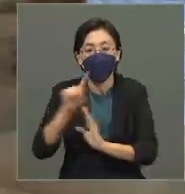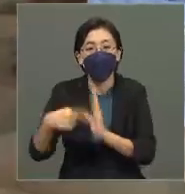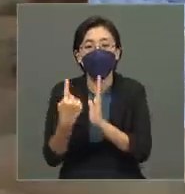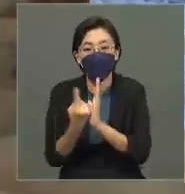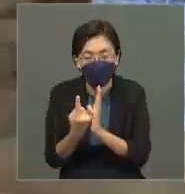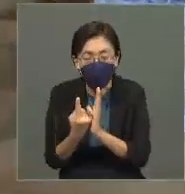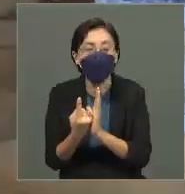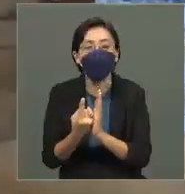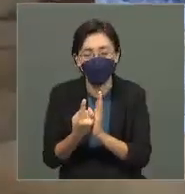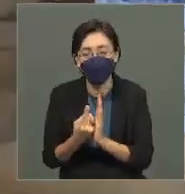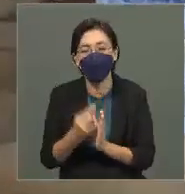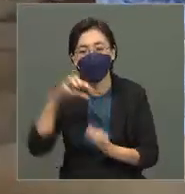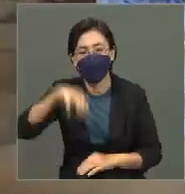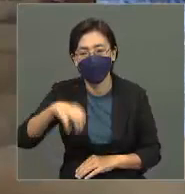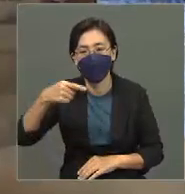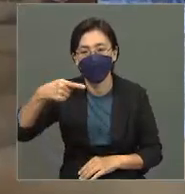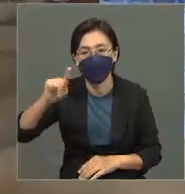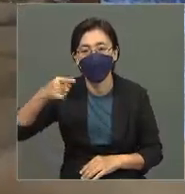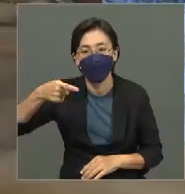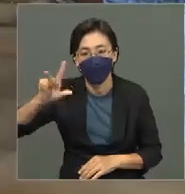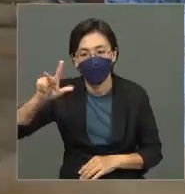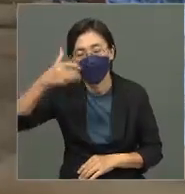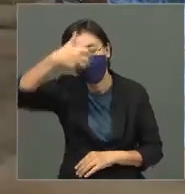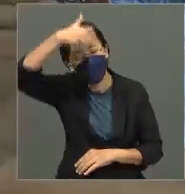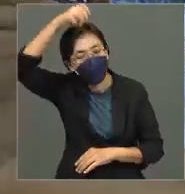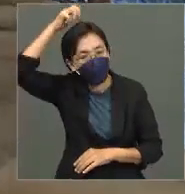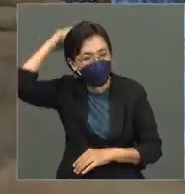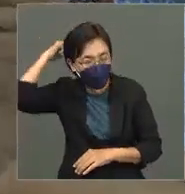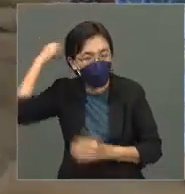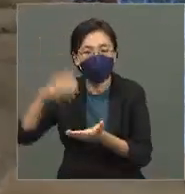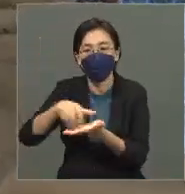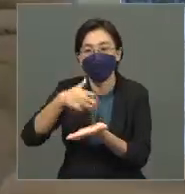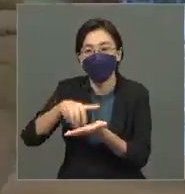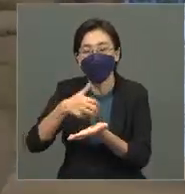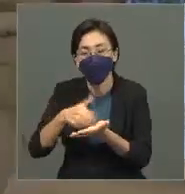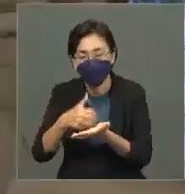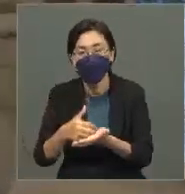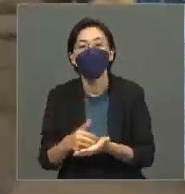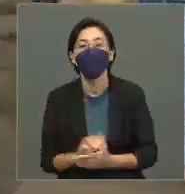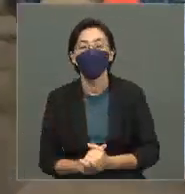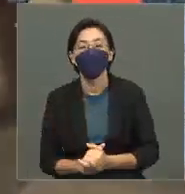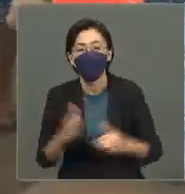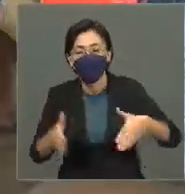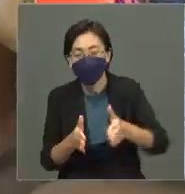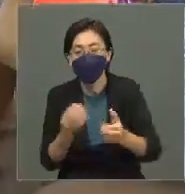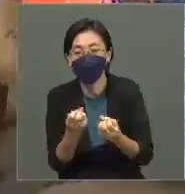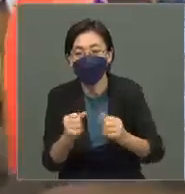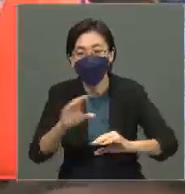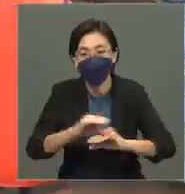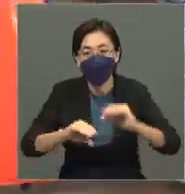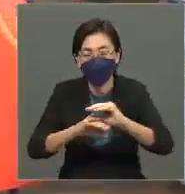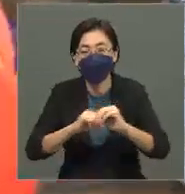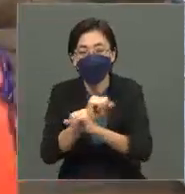ครับทางสำนักงานป้องกันและบรรเทาสาธารณภัยจังหวัดสิงห์บุรีแจ้งมาว่าพนังกั้นน้ำที่เป็นกระสอบทรายในลักษณะ